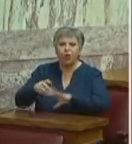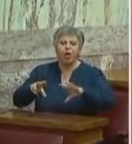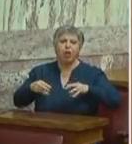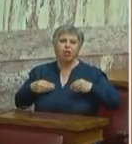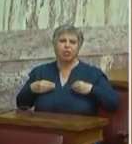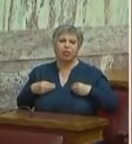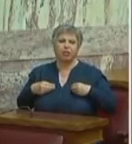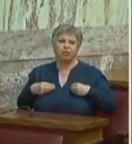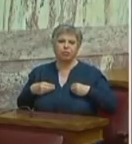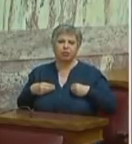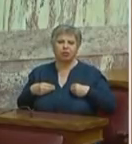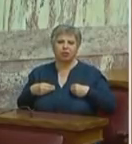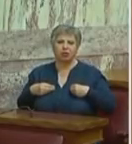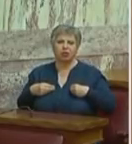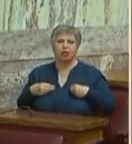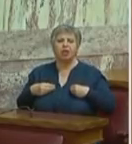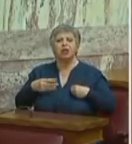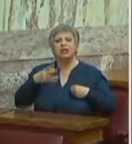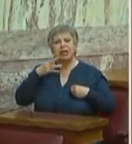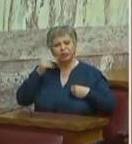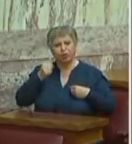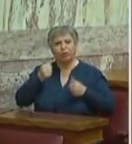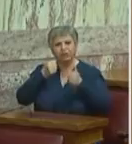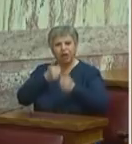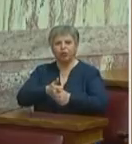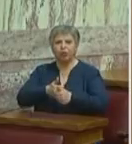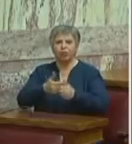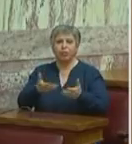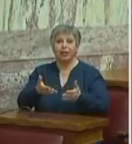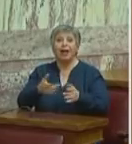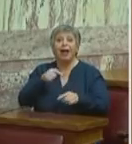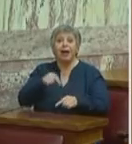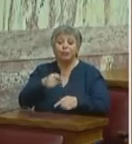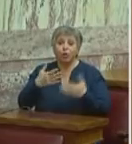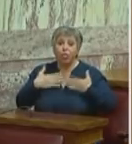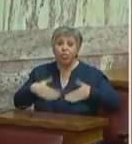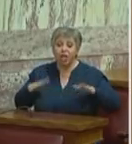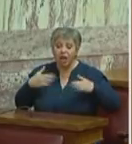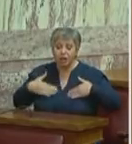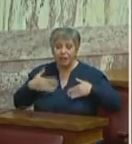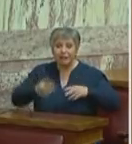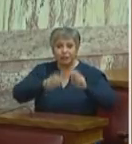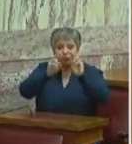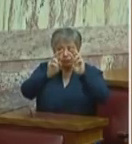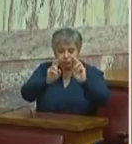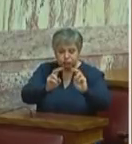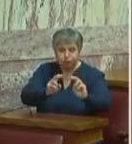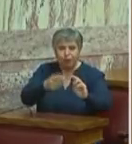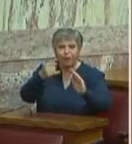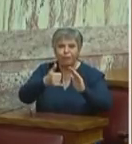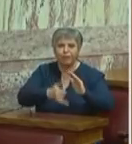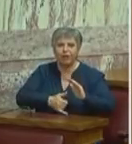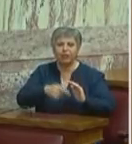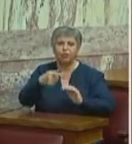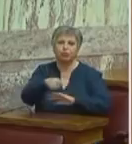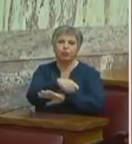Βουλή. Ώστε να συνεχιστεί, επαναλαμβάνω, η έρευνα από τις δικαστικές αρχές, οι